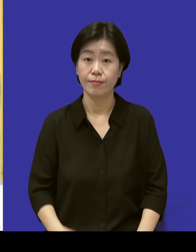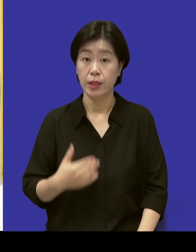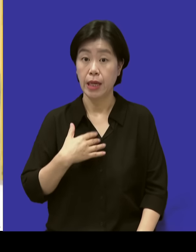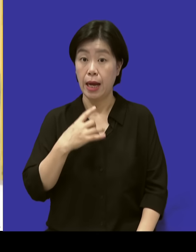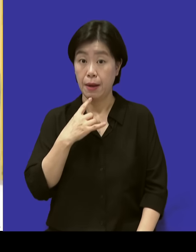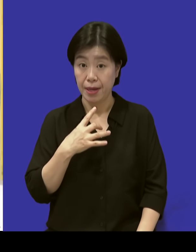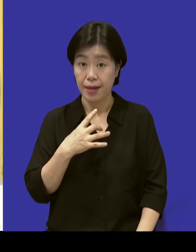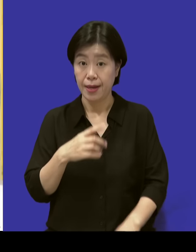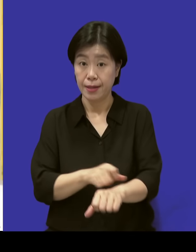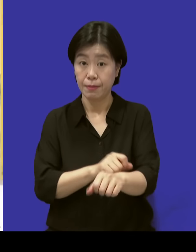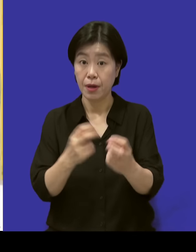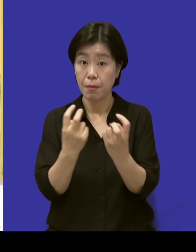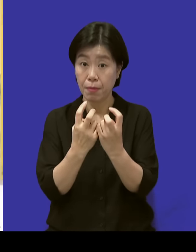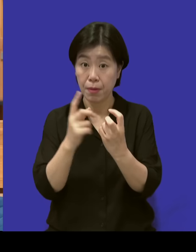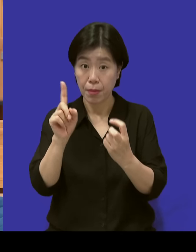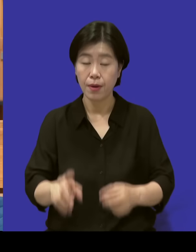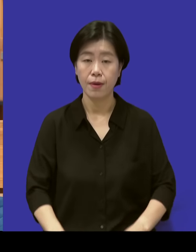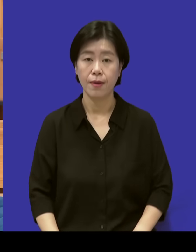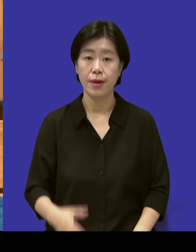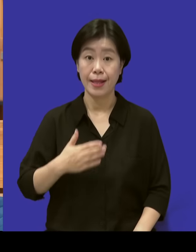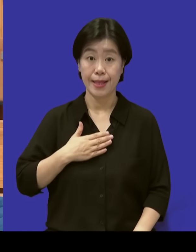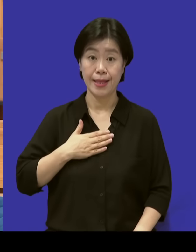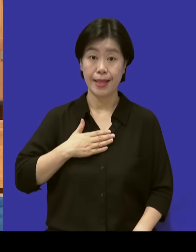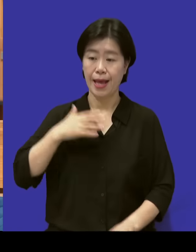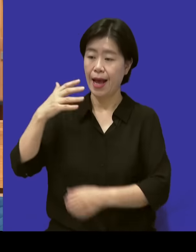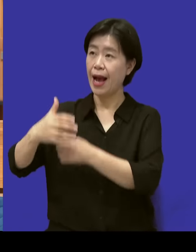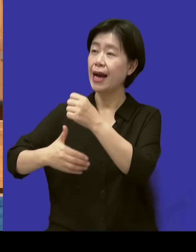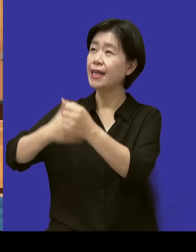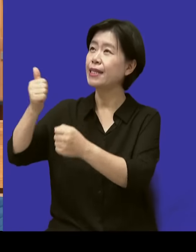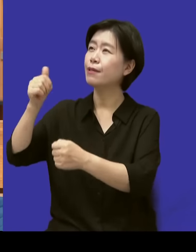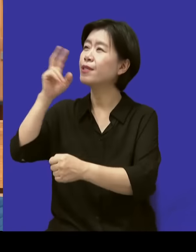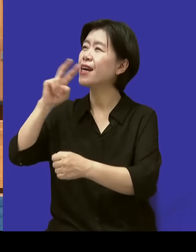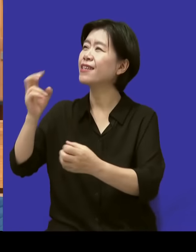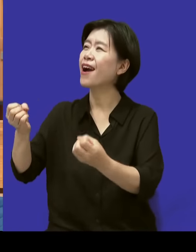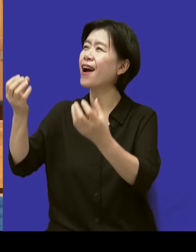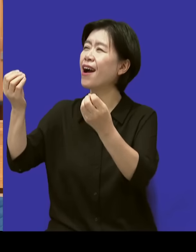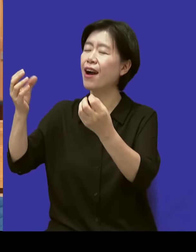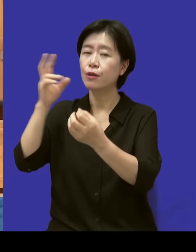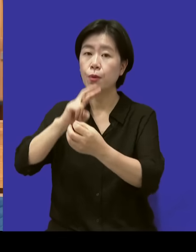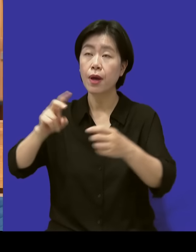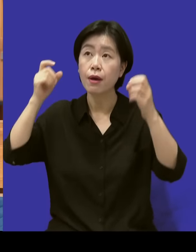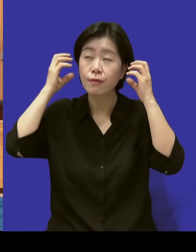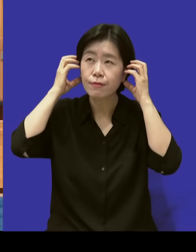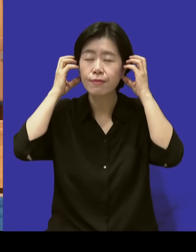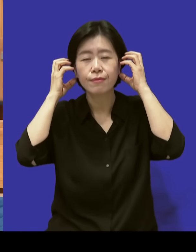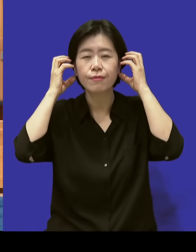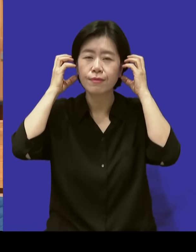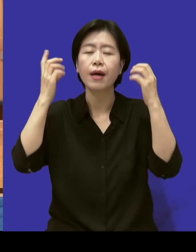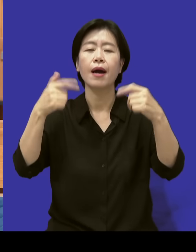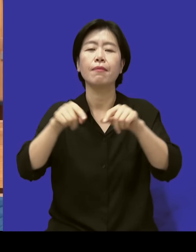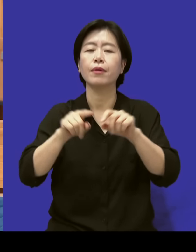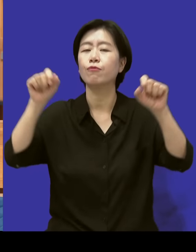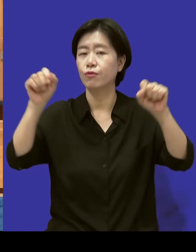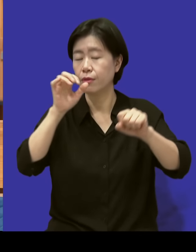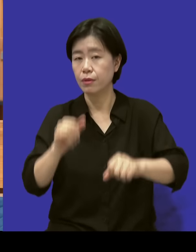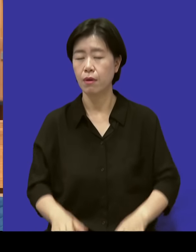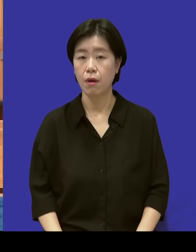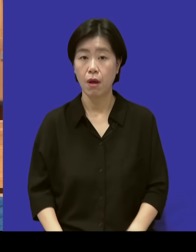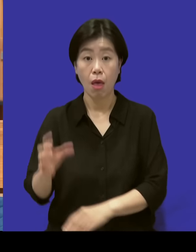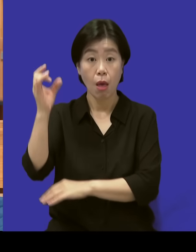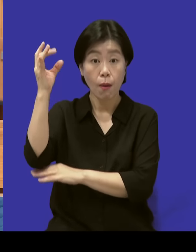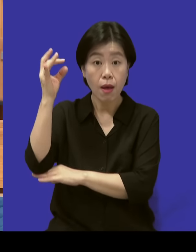제가 찬양을 들으면서 운동을 해요. 아 난, 그래요? 근데 원래는 찬양을 들으면서 운동 안 했어요. 왜냐면 네. 음악을 들으면은 그